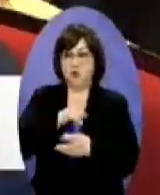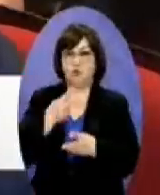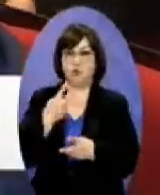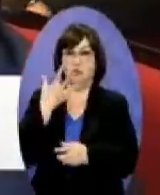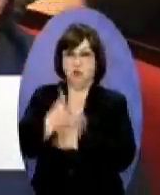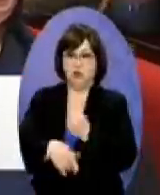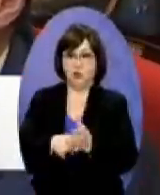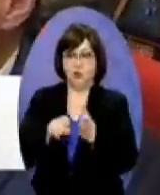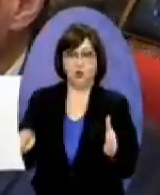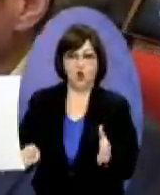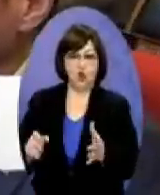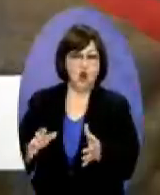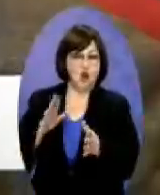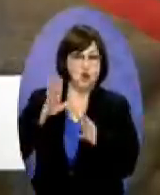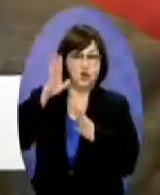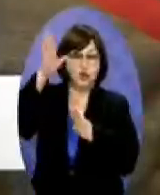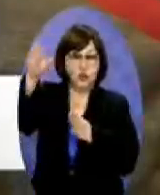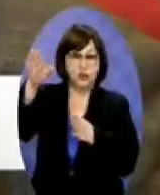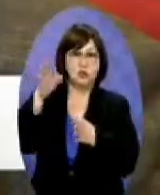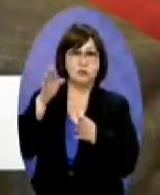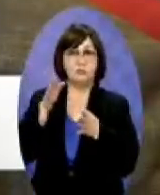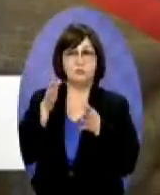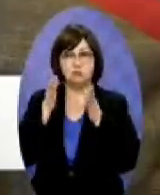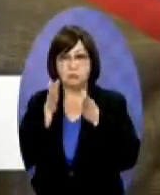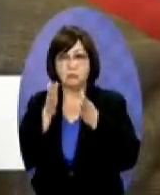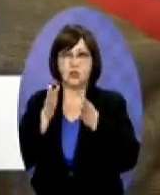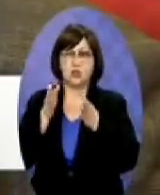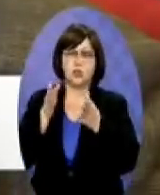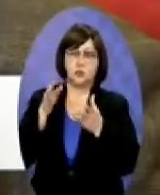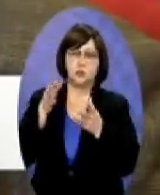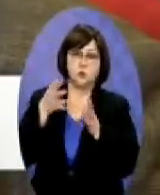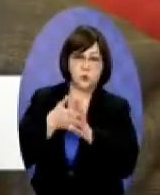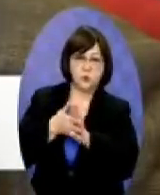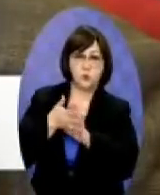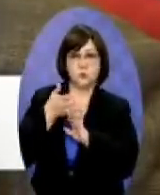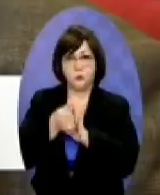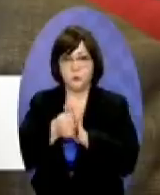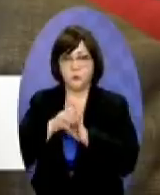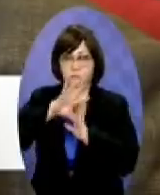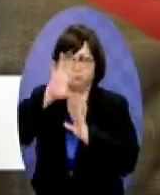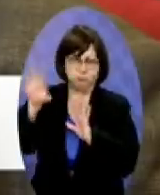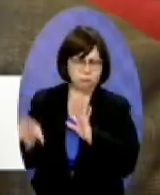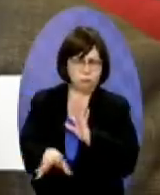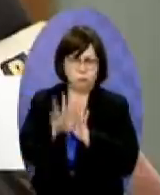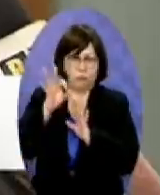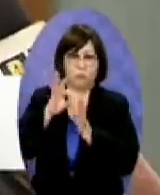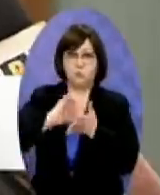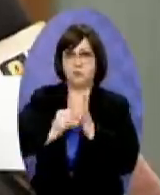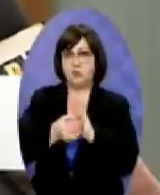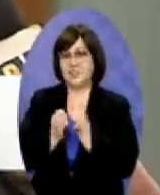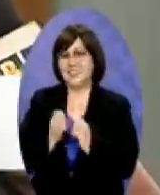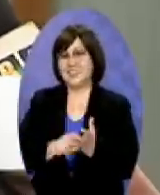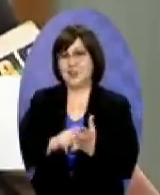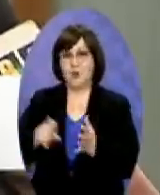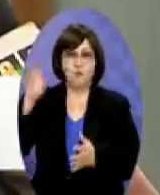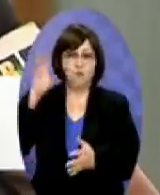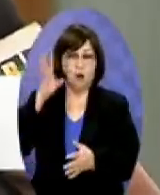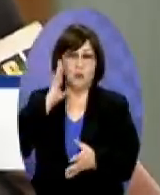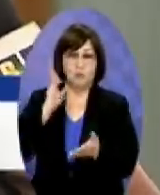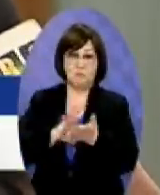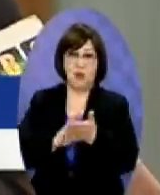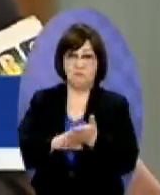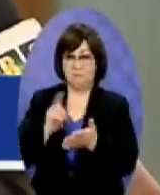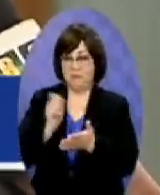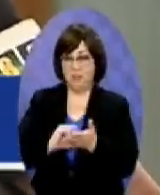төсөөлөл чиглэлийг тогтоох шаардлага байгаа гэдгийг ч засгийн газрын хэрэглэх газрын дарга Оюу Эрдэнэ хэлж байна. Бодлогын баримт бичгүүд маань хөтөлбөр байхгүй,